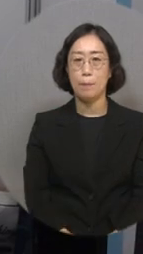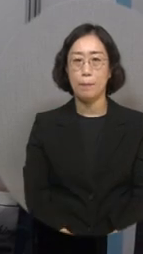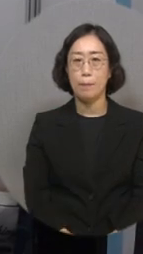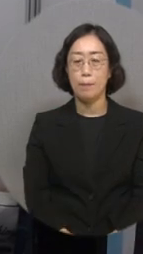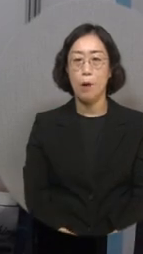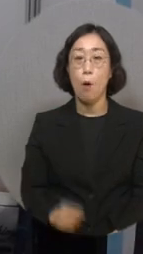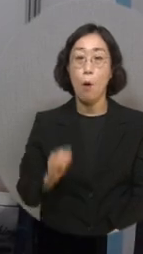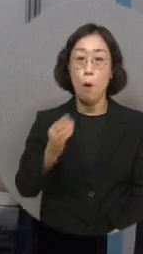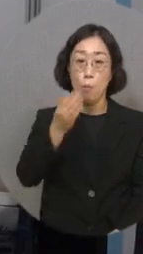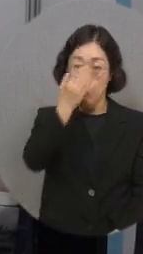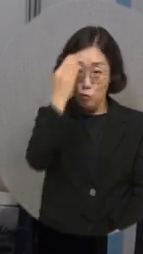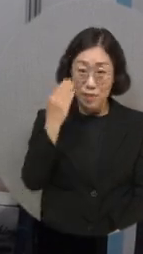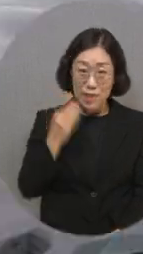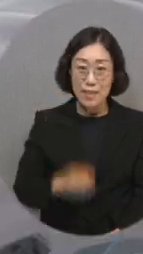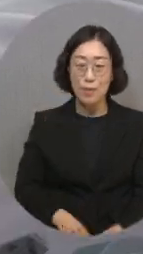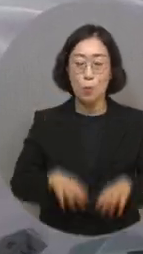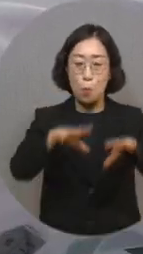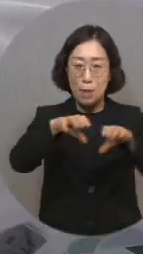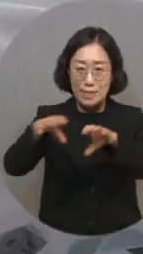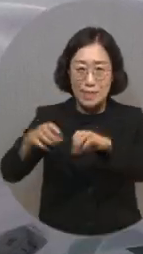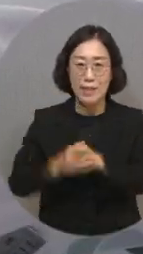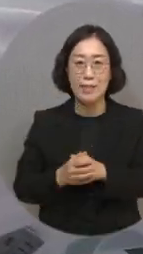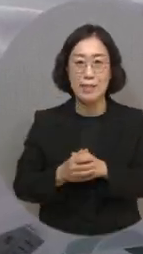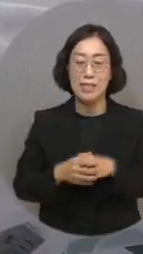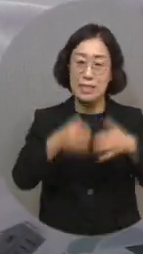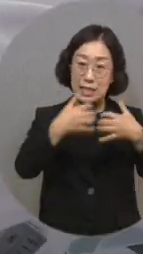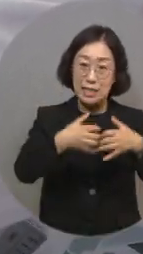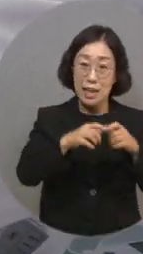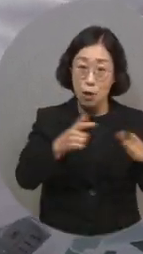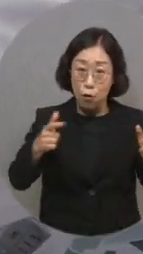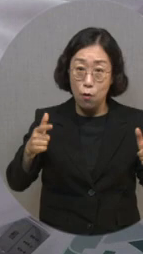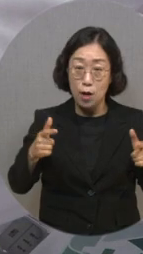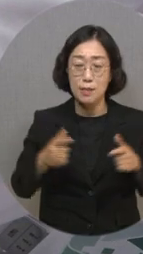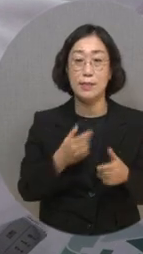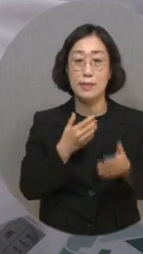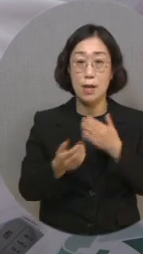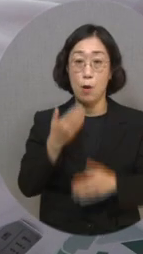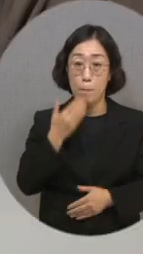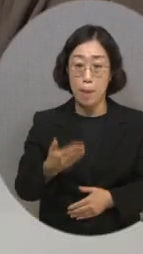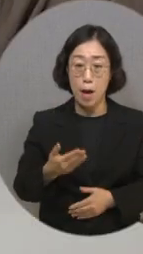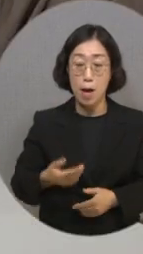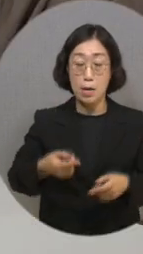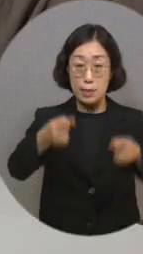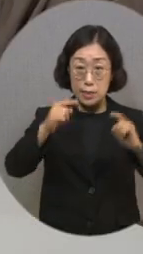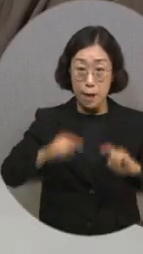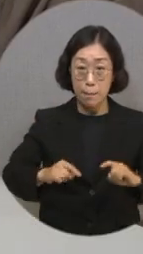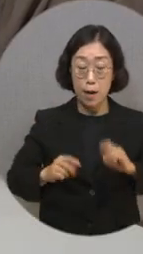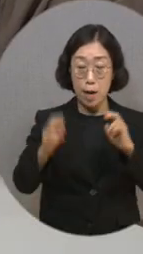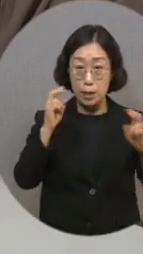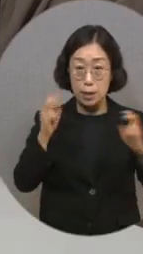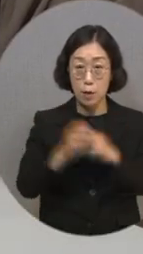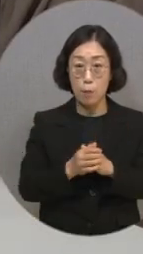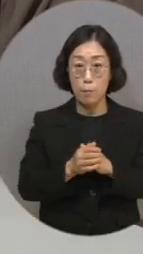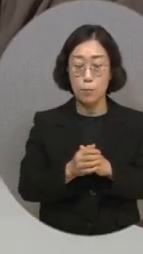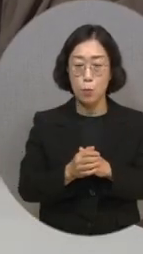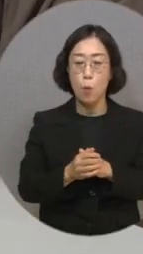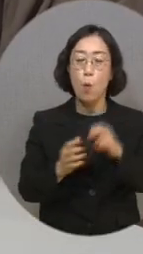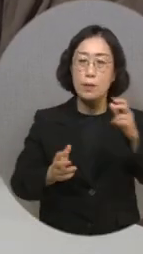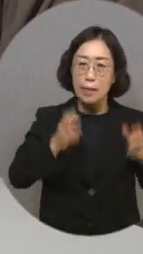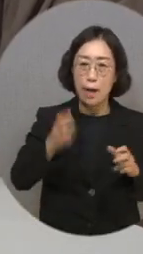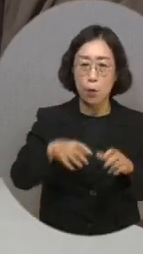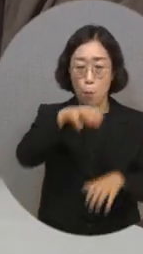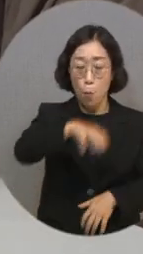뷰티 테라피, 마사지 체험, 의료기기와 참가 기업 정보 제공을 운영한 힐링테라피앤